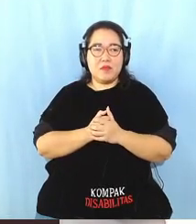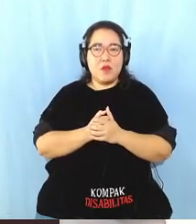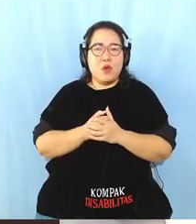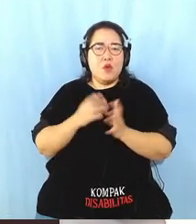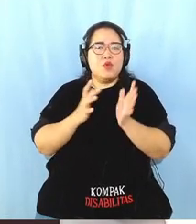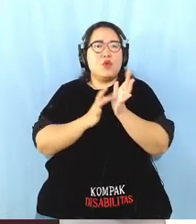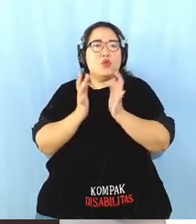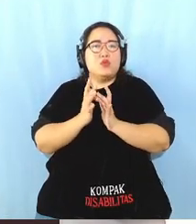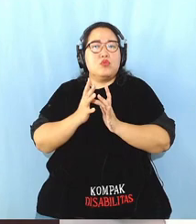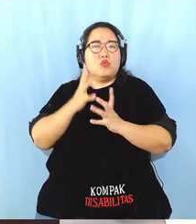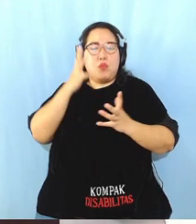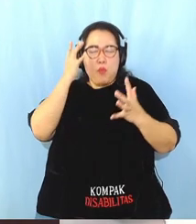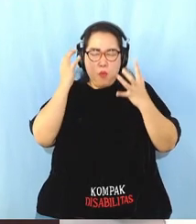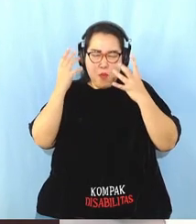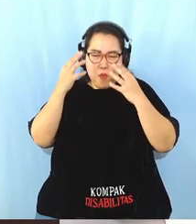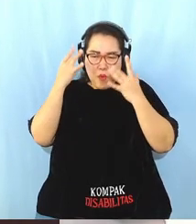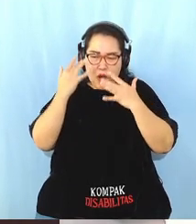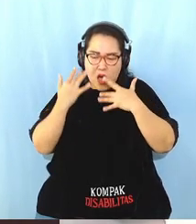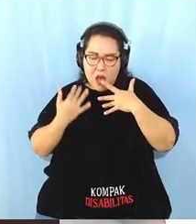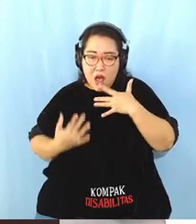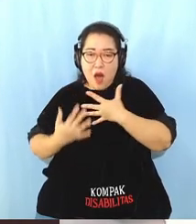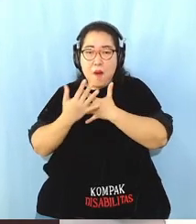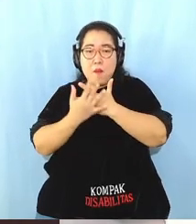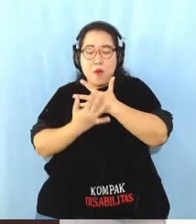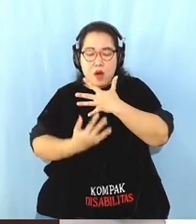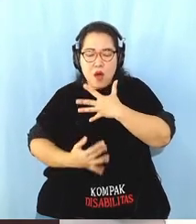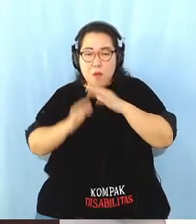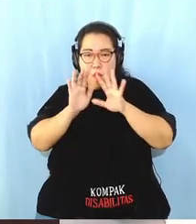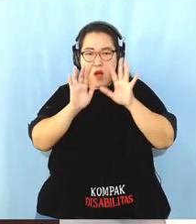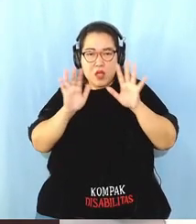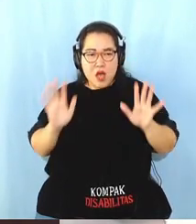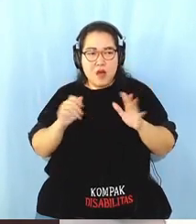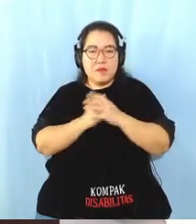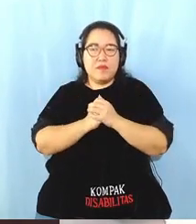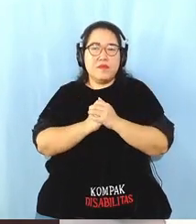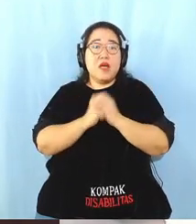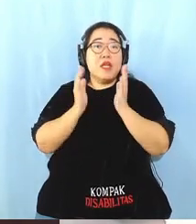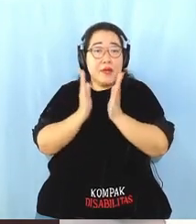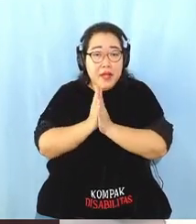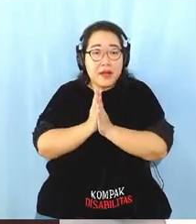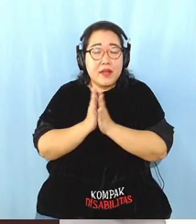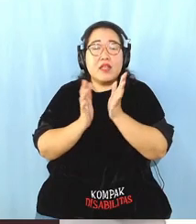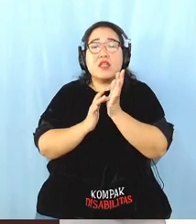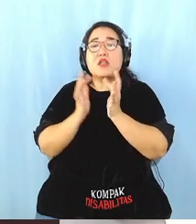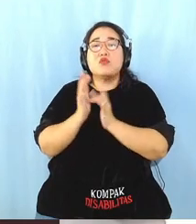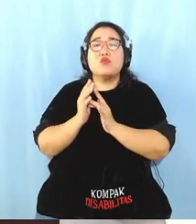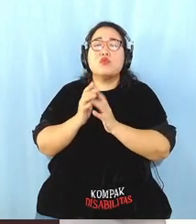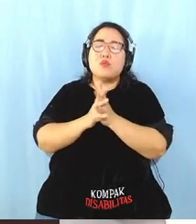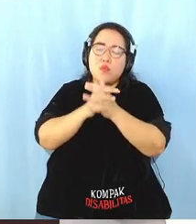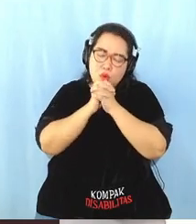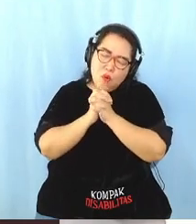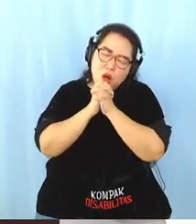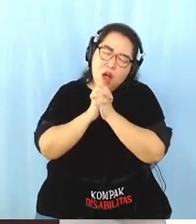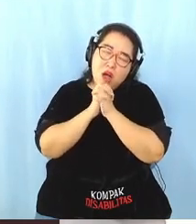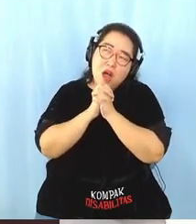bayangkan. Tapi dia berdoa. Doa penyerahan kepada Tuhan. Ya